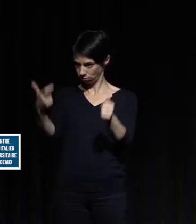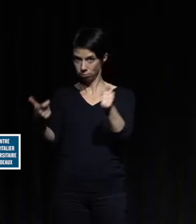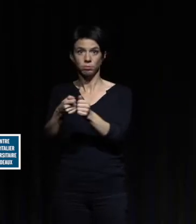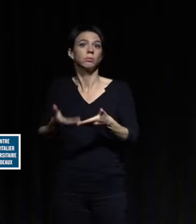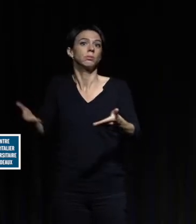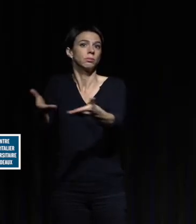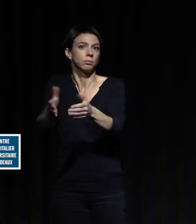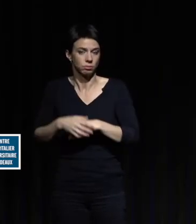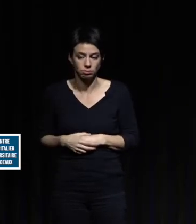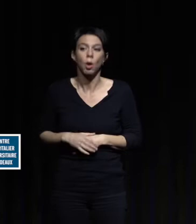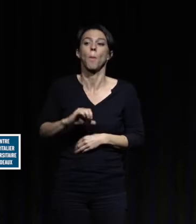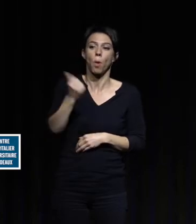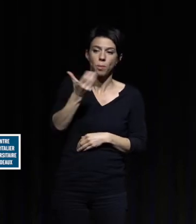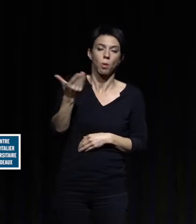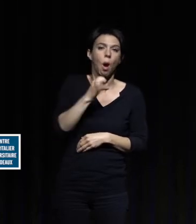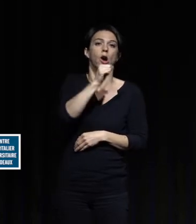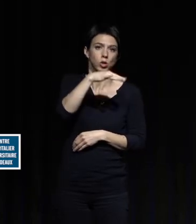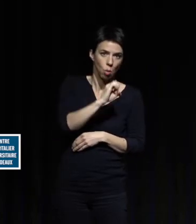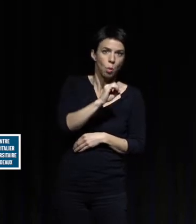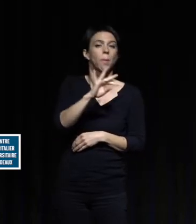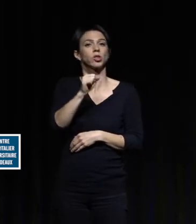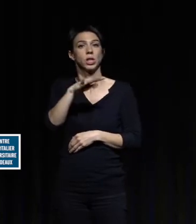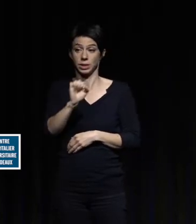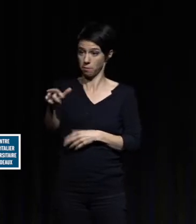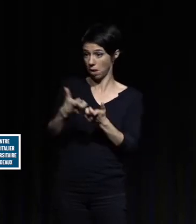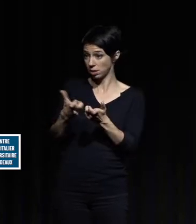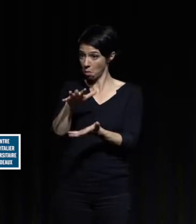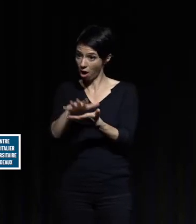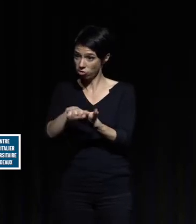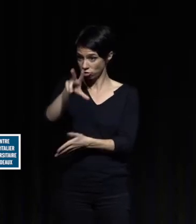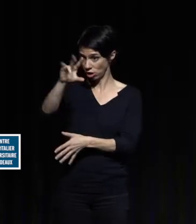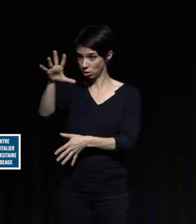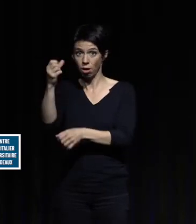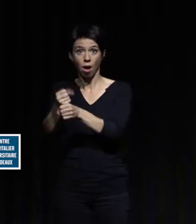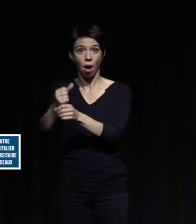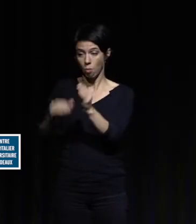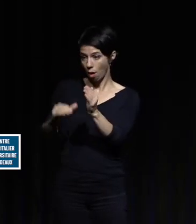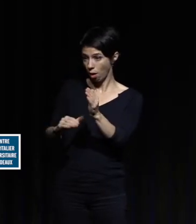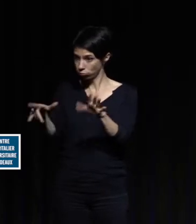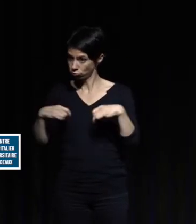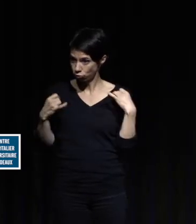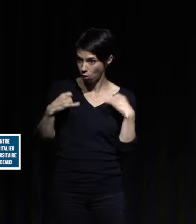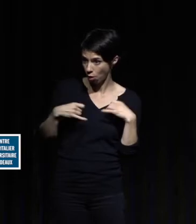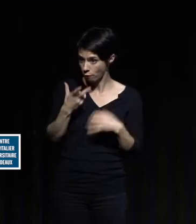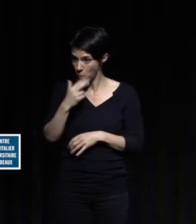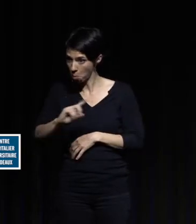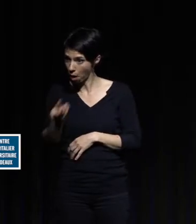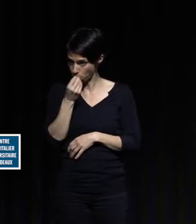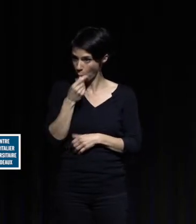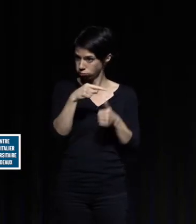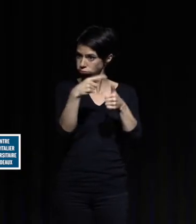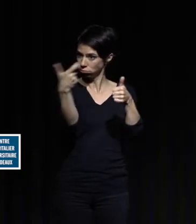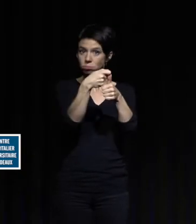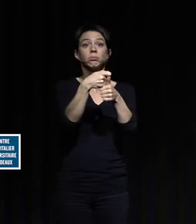des produits plutôt œstroprogestatifs si la femme a plutôt moins de 35 ans, qu'elle ne fume pas forcément. Et on va utiliser